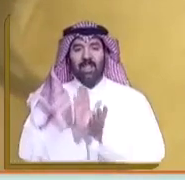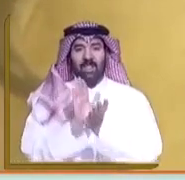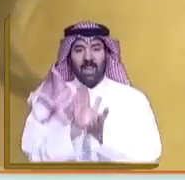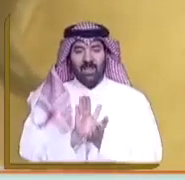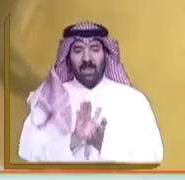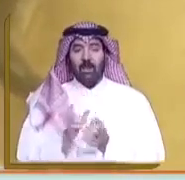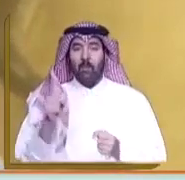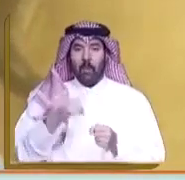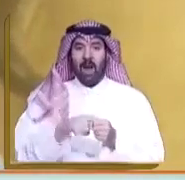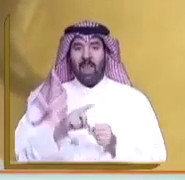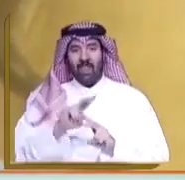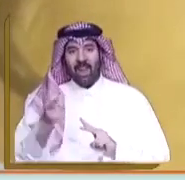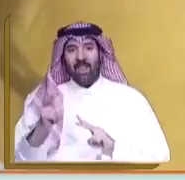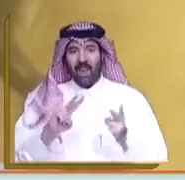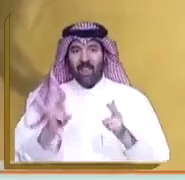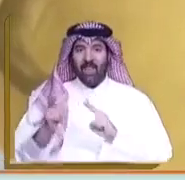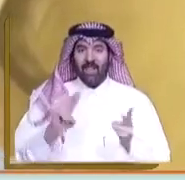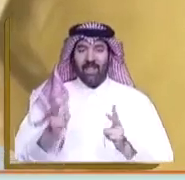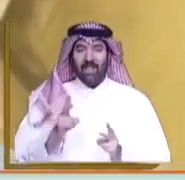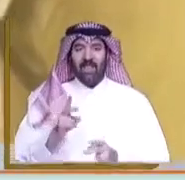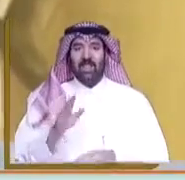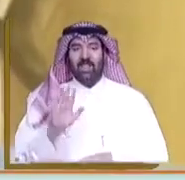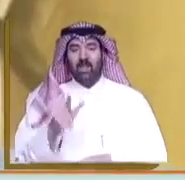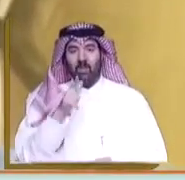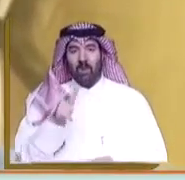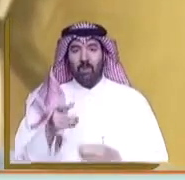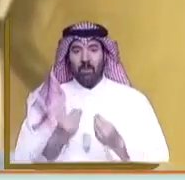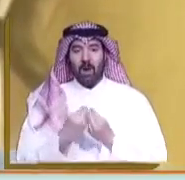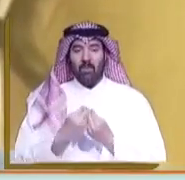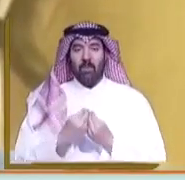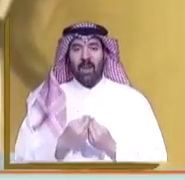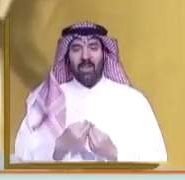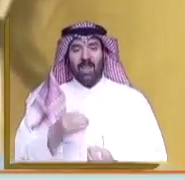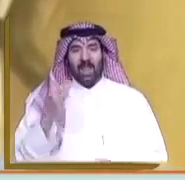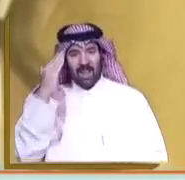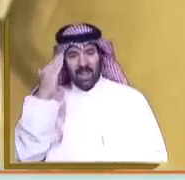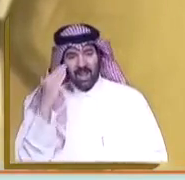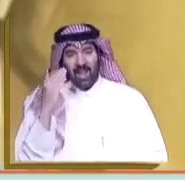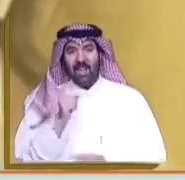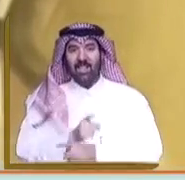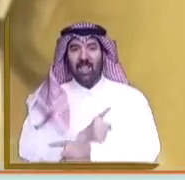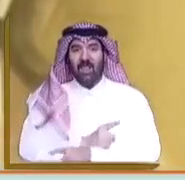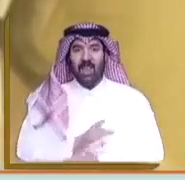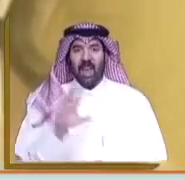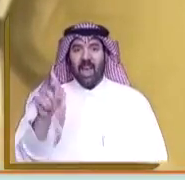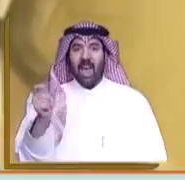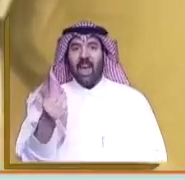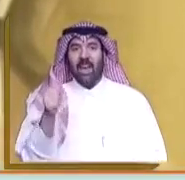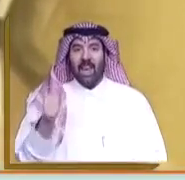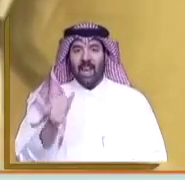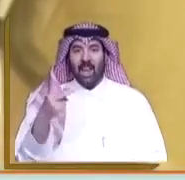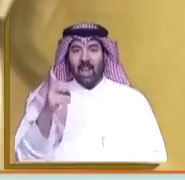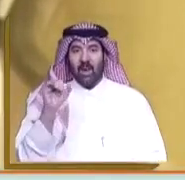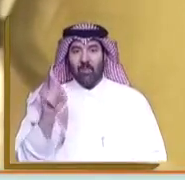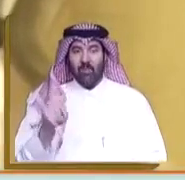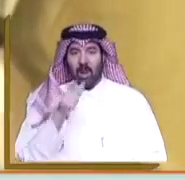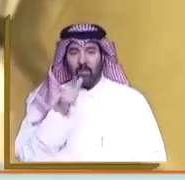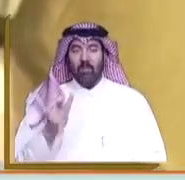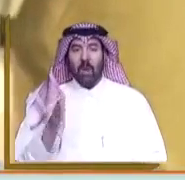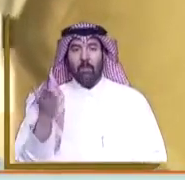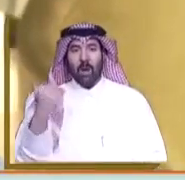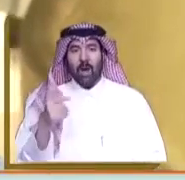يشتركون فيها، لأن أيضا الأستاذة هناء العمير أنا اشتغلت معها أكثر من تجربة، وأيضا المخرج محمد